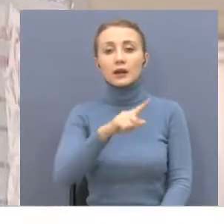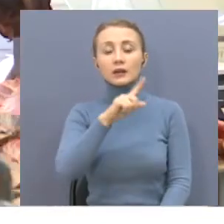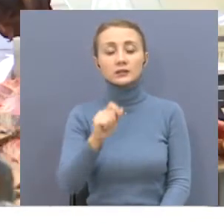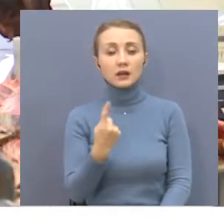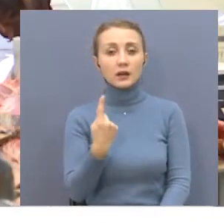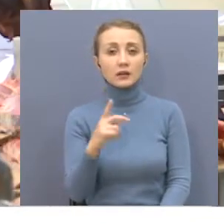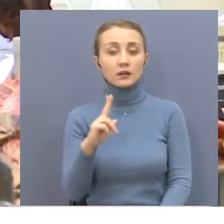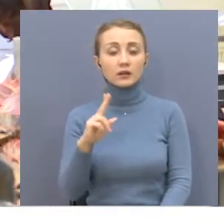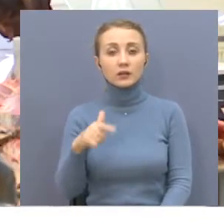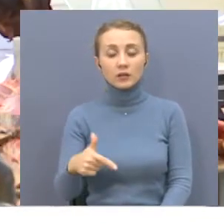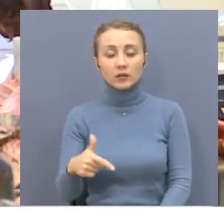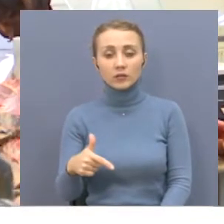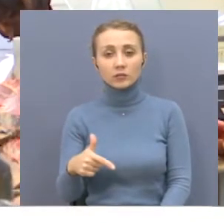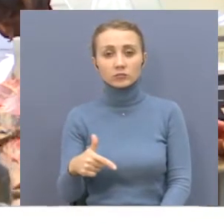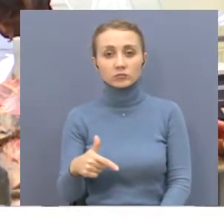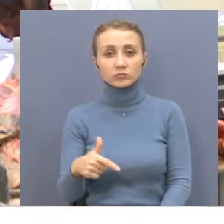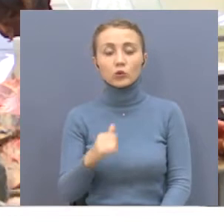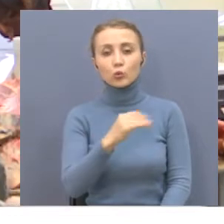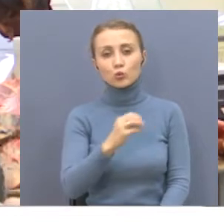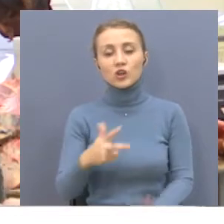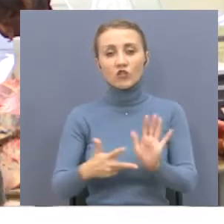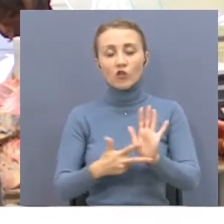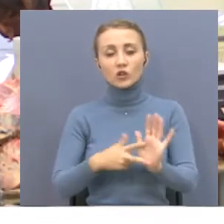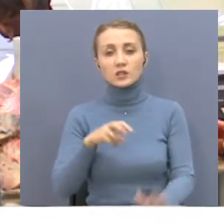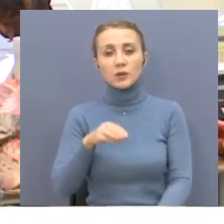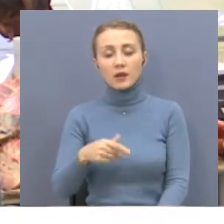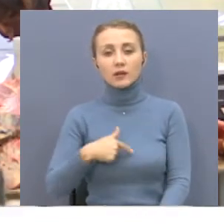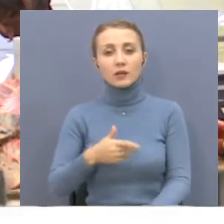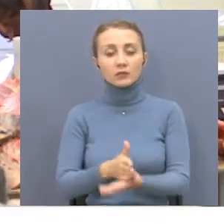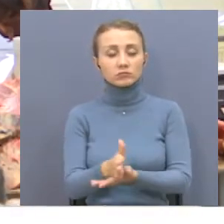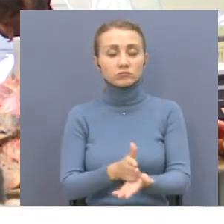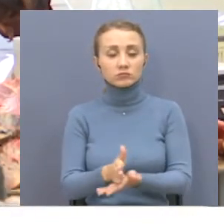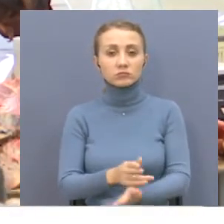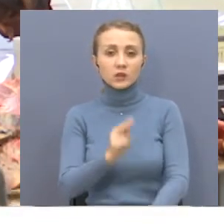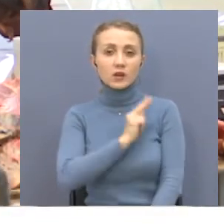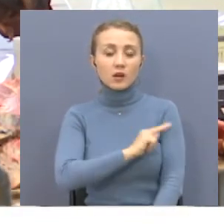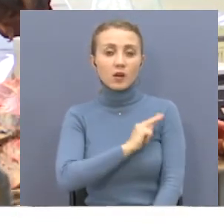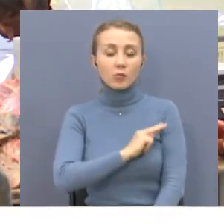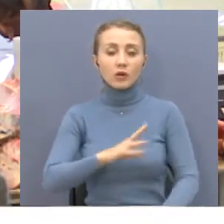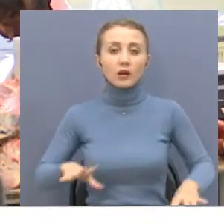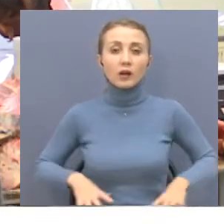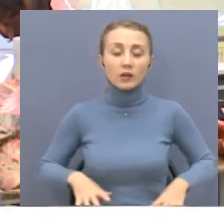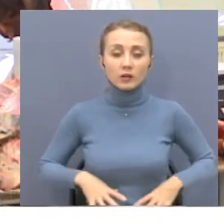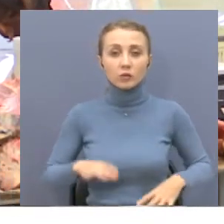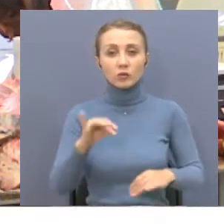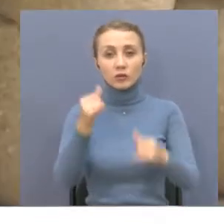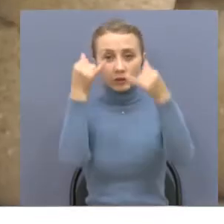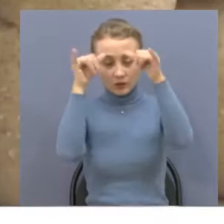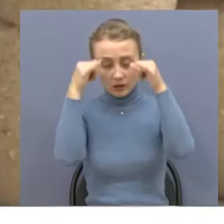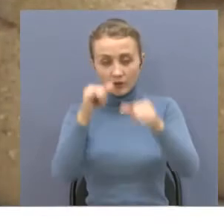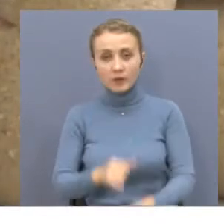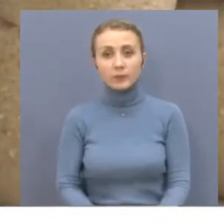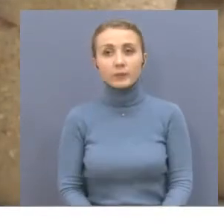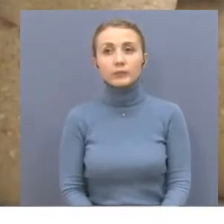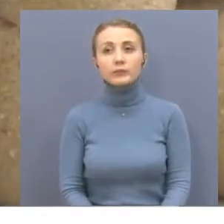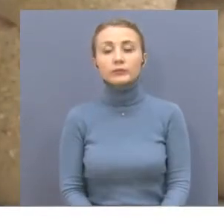1700-ден қарамалдың етін сатамыз, 1800-ден жылқының етін сатамыз. Өзіміз алған бағамыз 1800-ден.